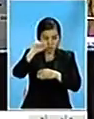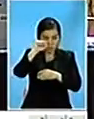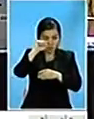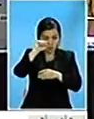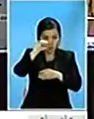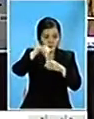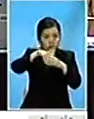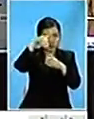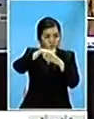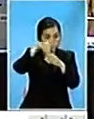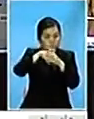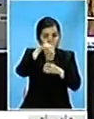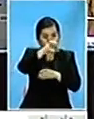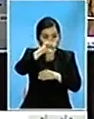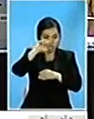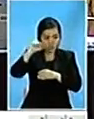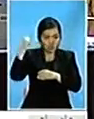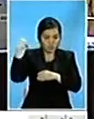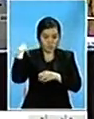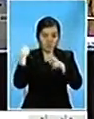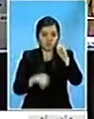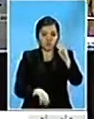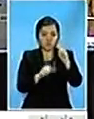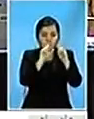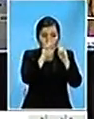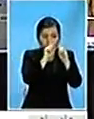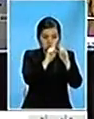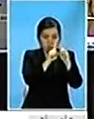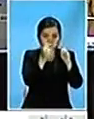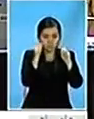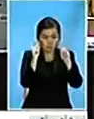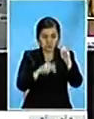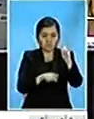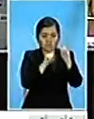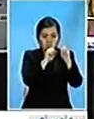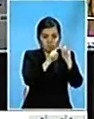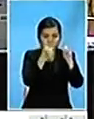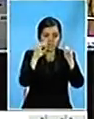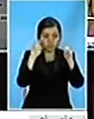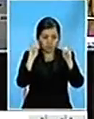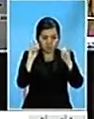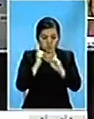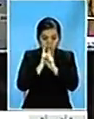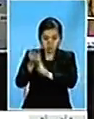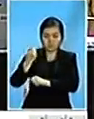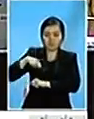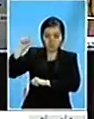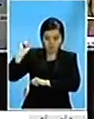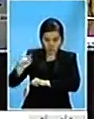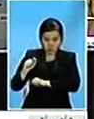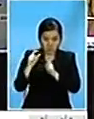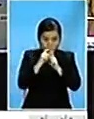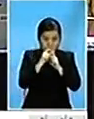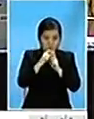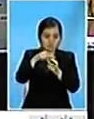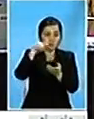ภาครับพ.ศ. 2550มาตรา111และมาตรา116ครับโดยศาลฎีกาแผนกคดีเลือกตั้งได้มีคำสั่งให้รับค